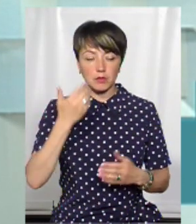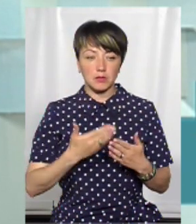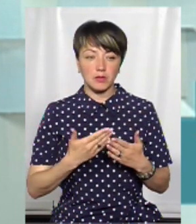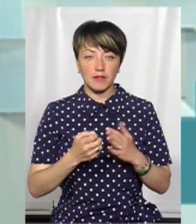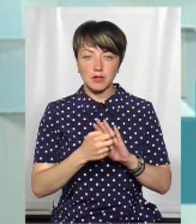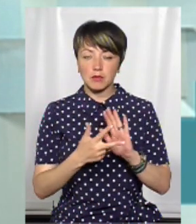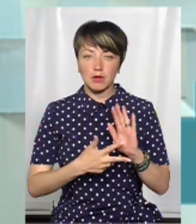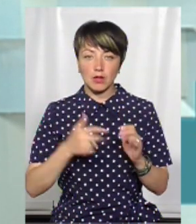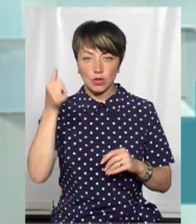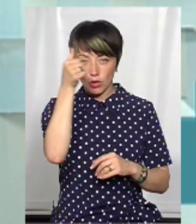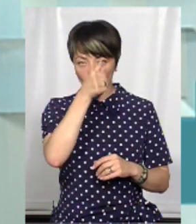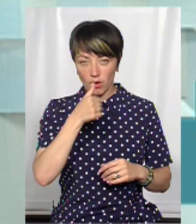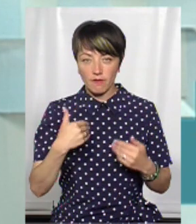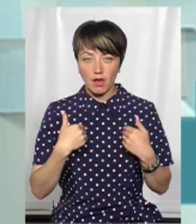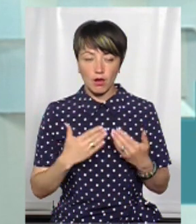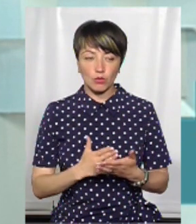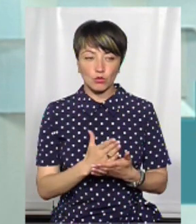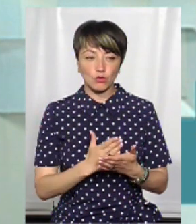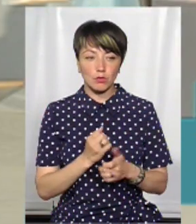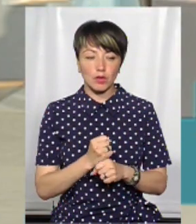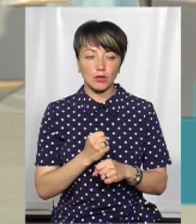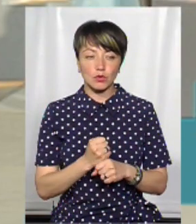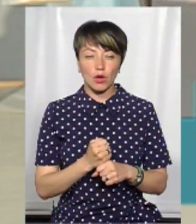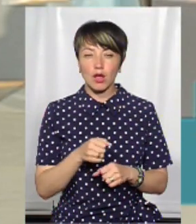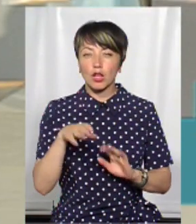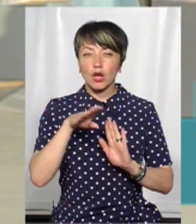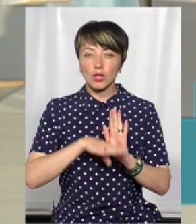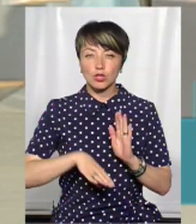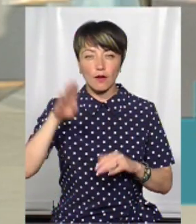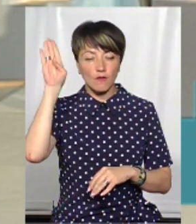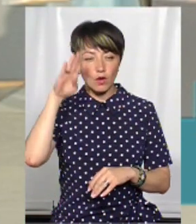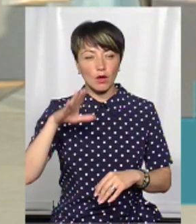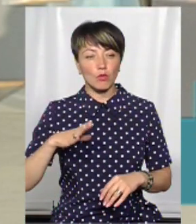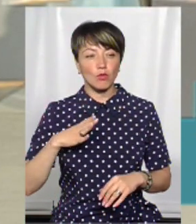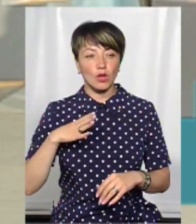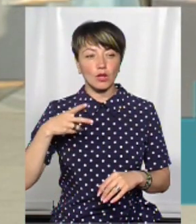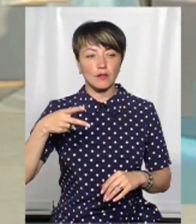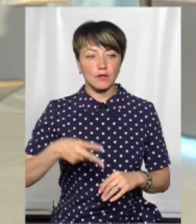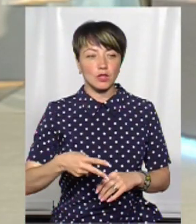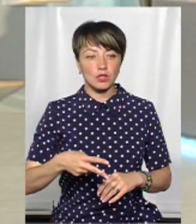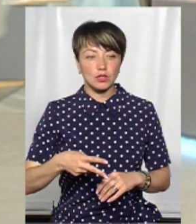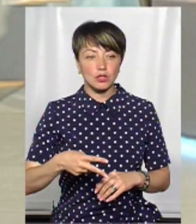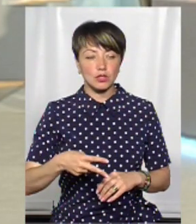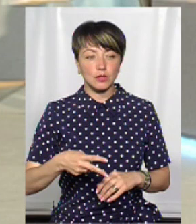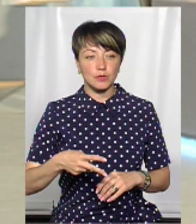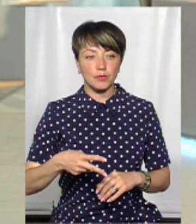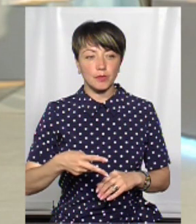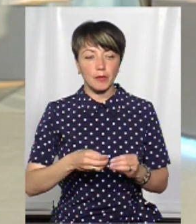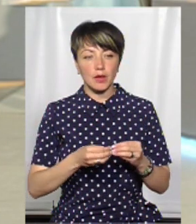років 18, найгірша якість води була в